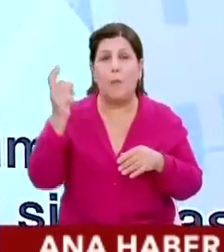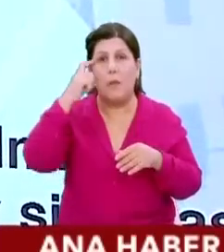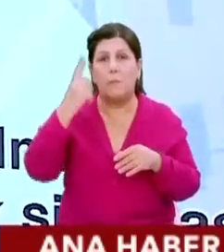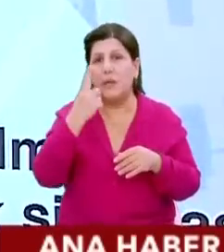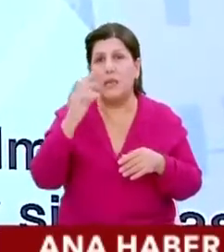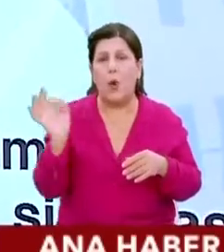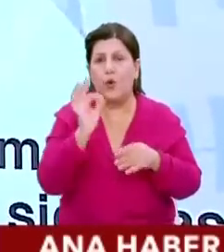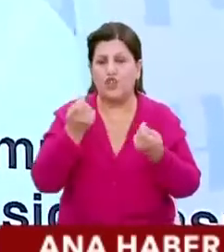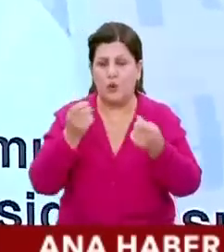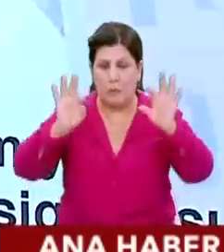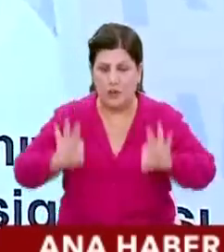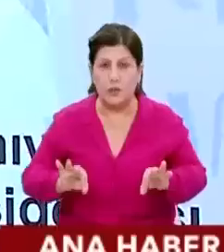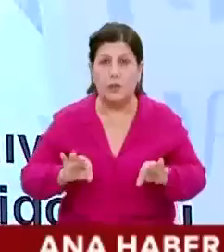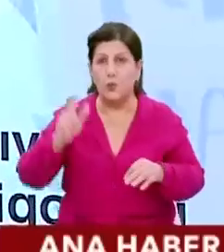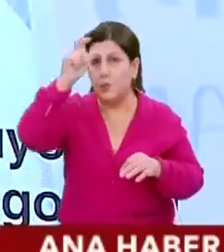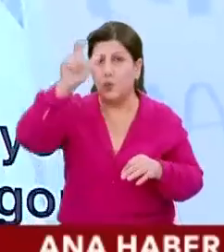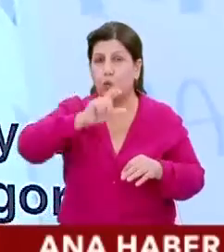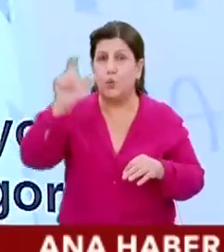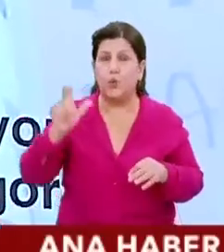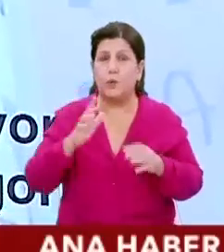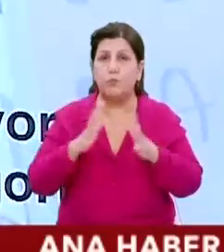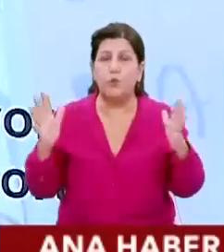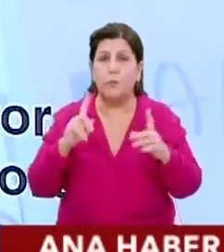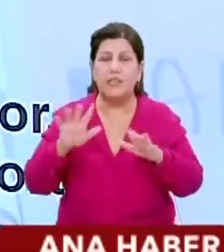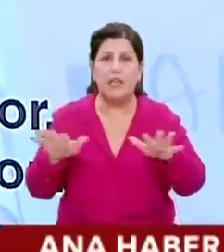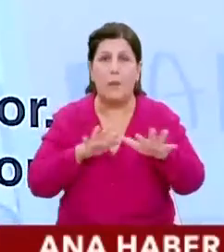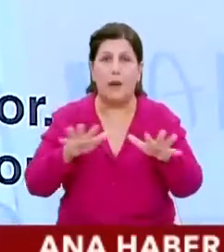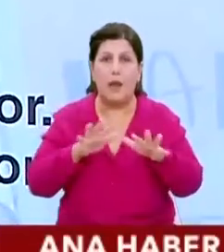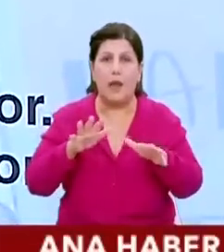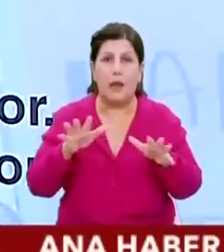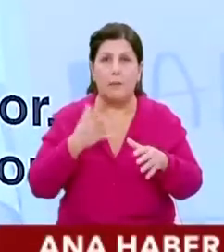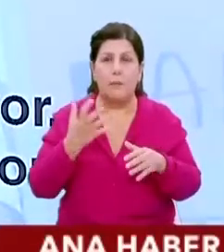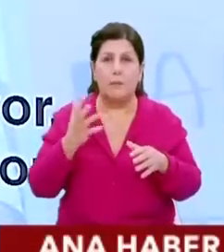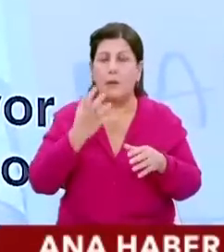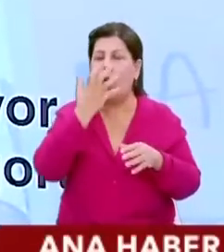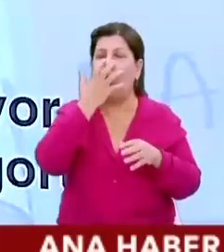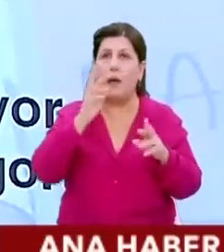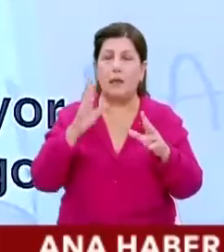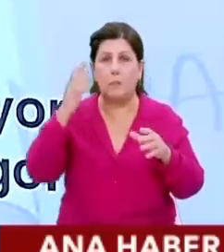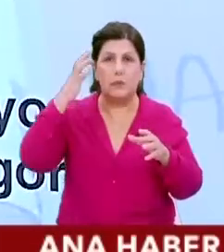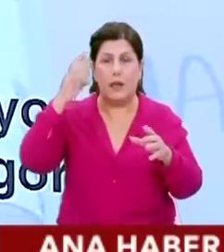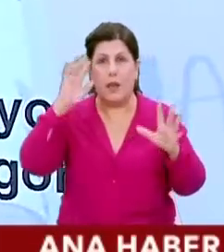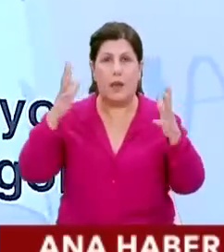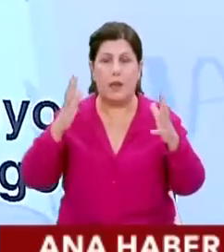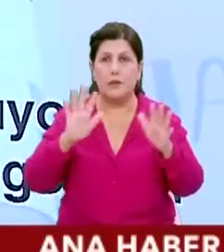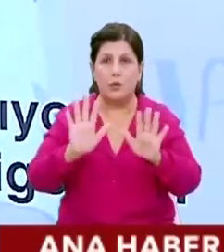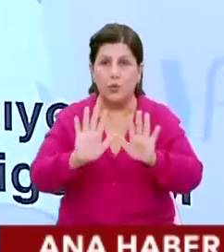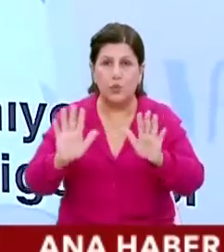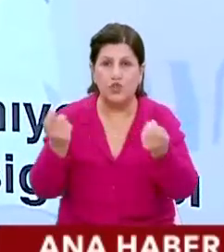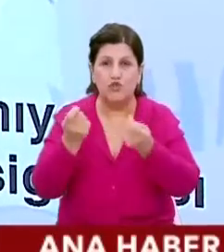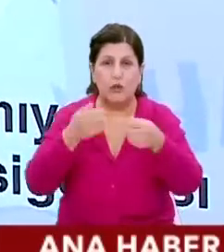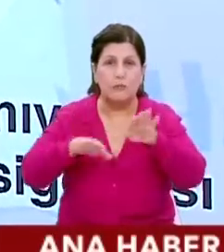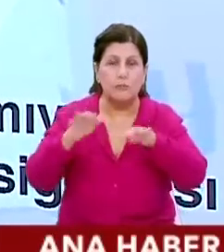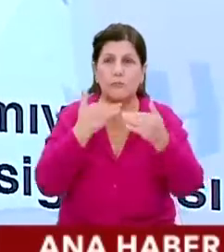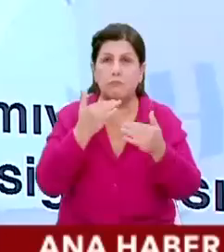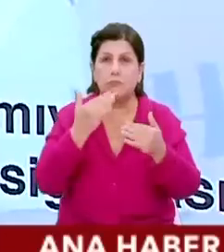bir Eylül'de işbaşı yapacaktı Türkiye büyük bir deprem komasında travmasında ya bir dakika iş adamı almaları falan durdurun